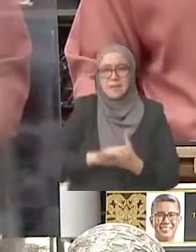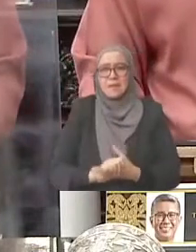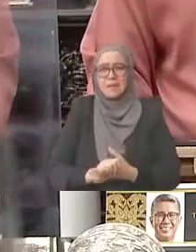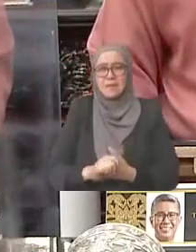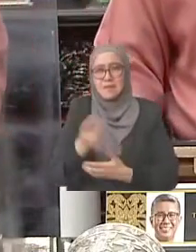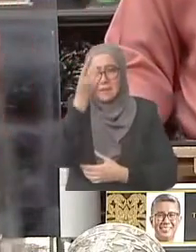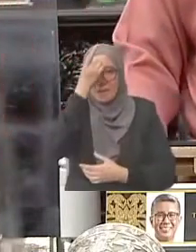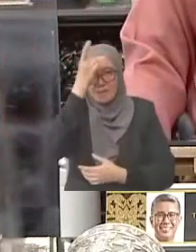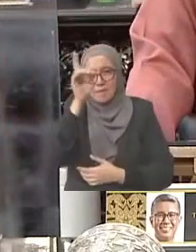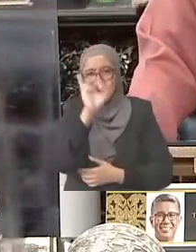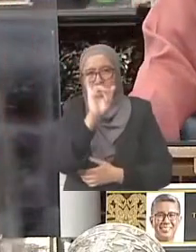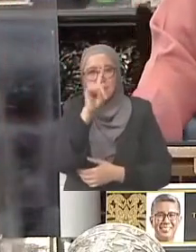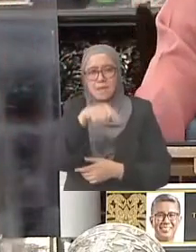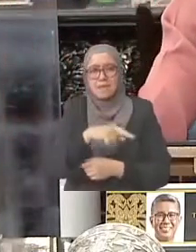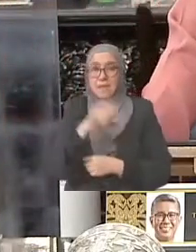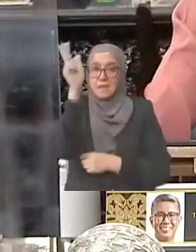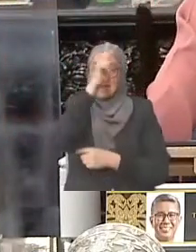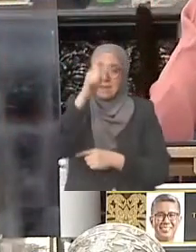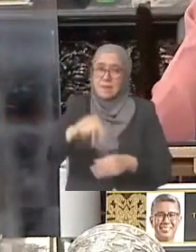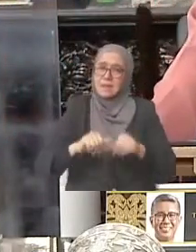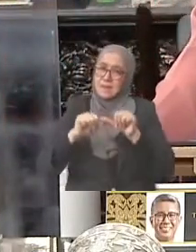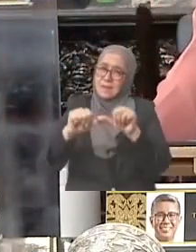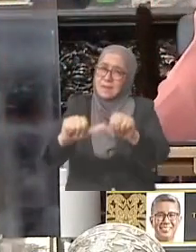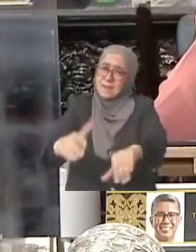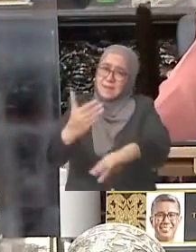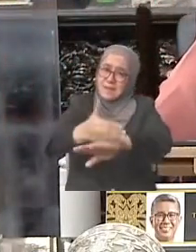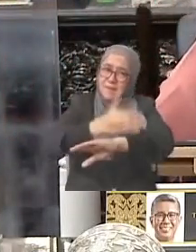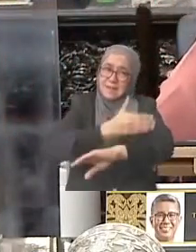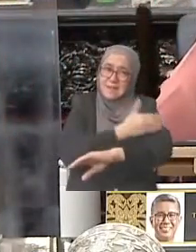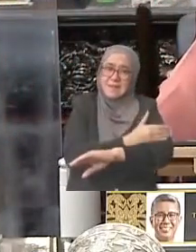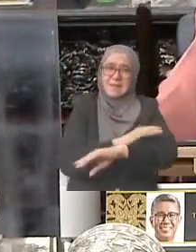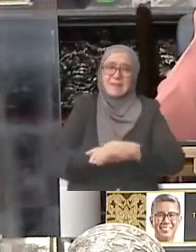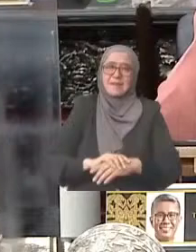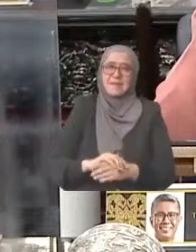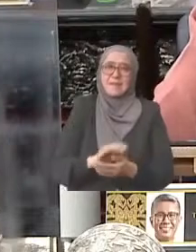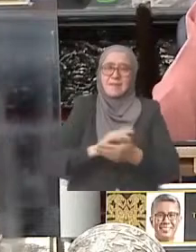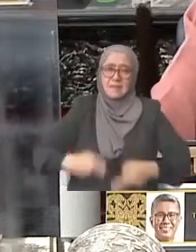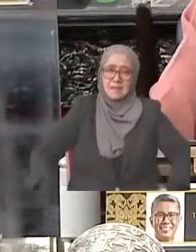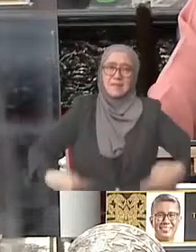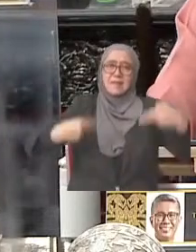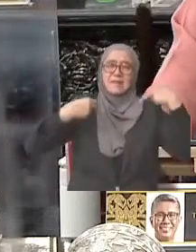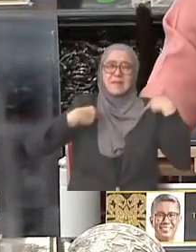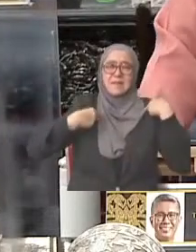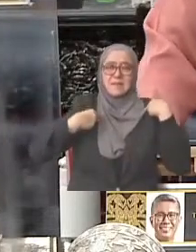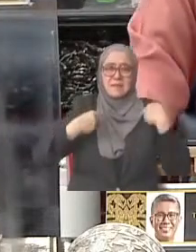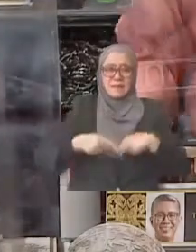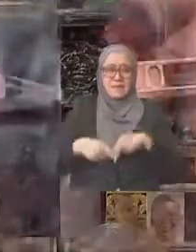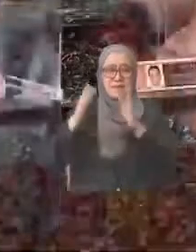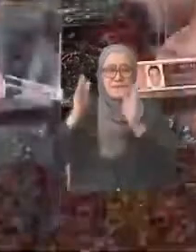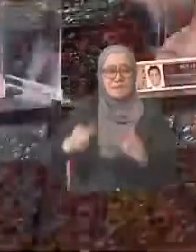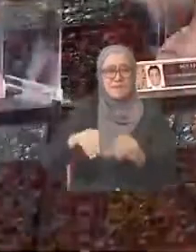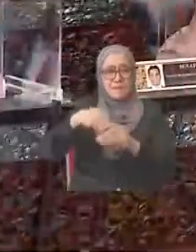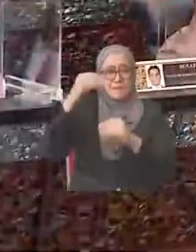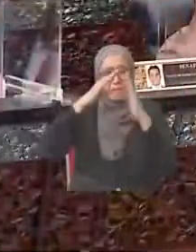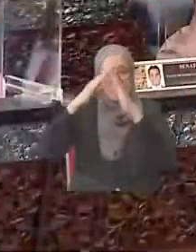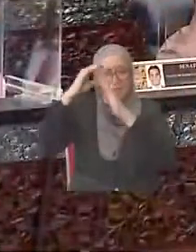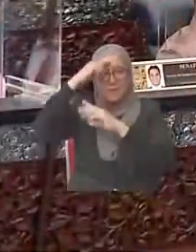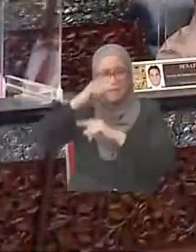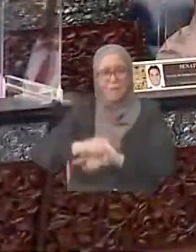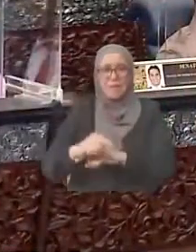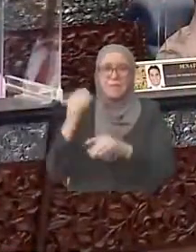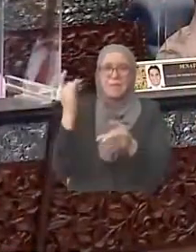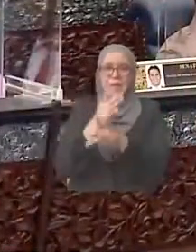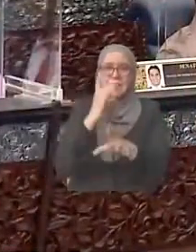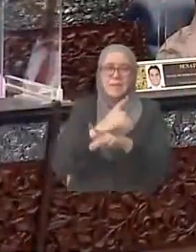betul kerajaan akan terus menambah baik aspek kesejahteraan penduduk luar bandel dalam usaha mengurangkan jurang pembangunan antarwilayah